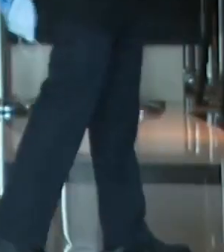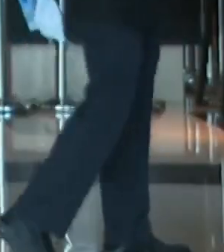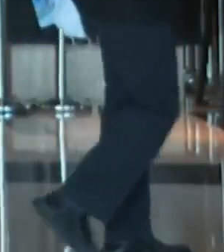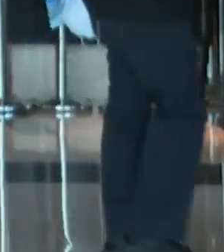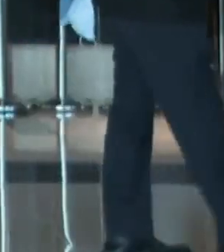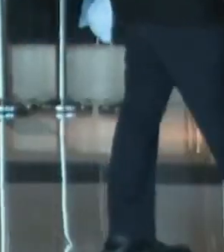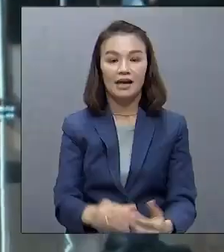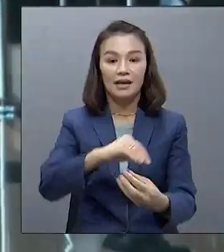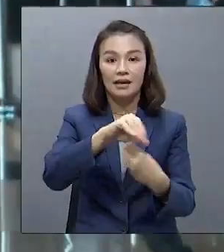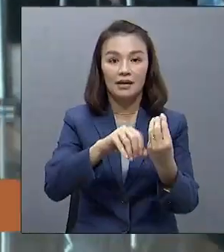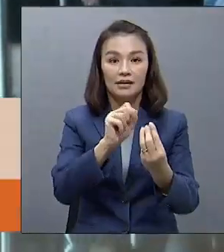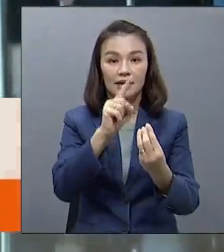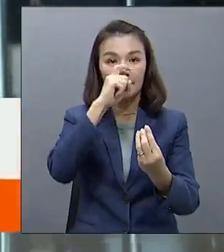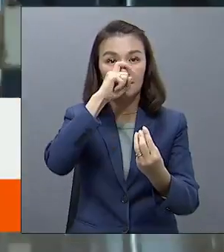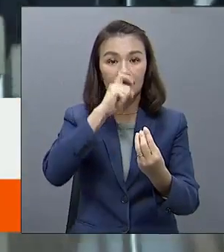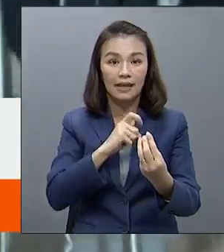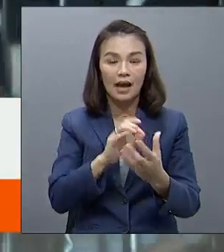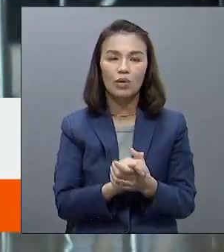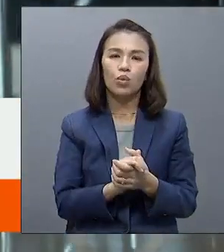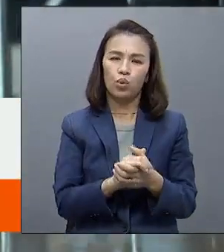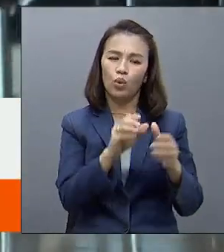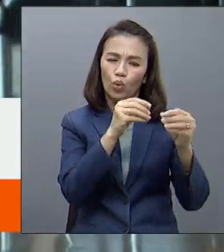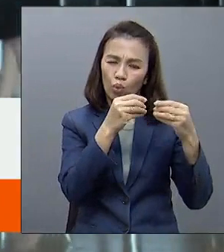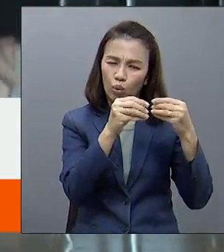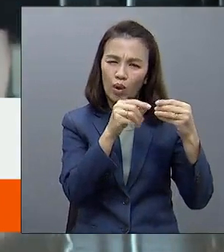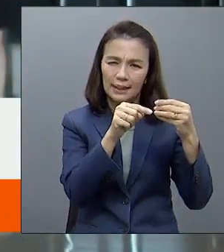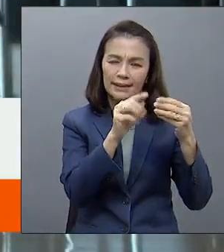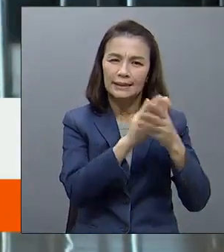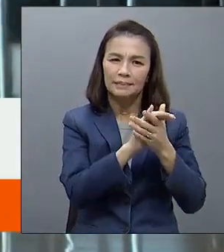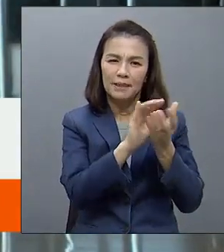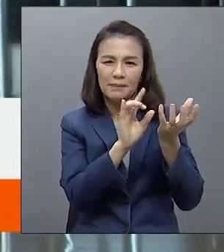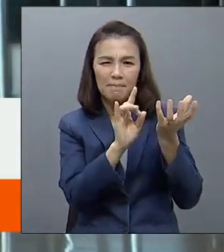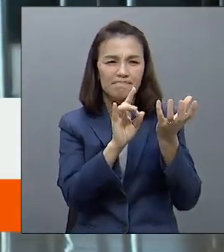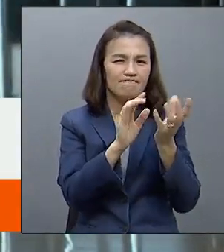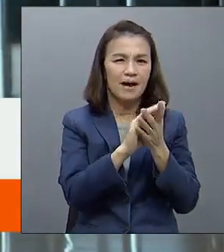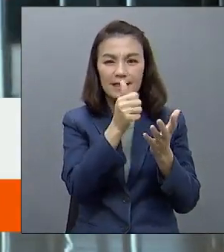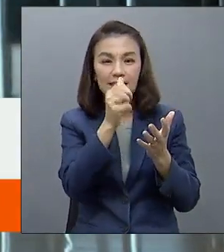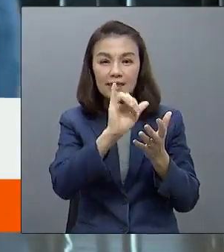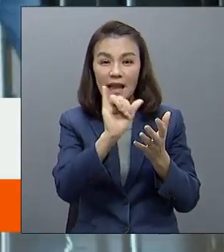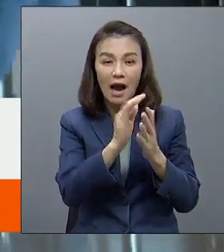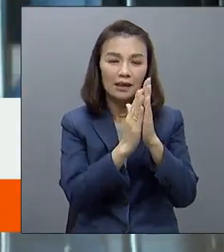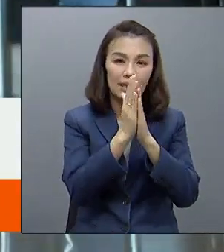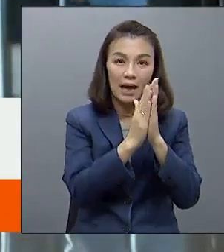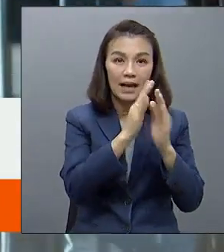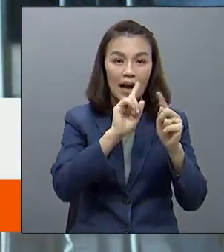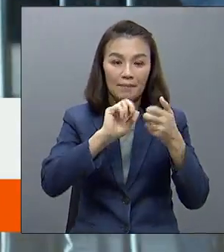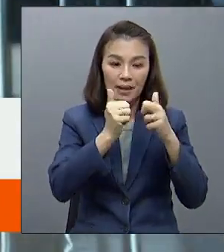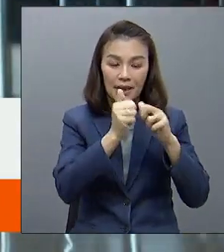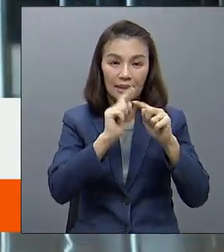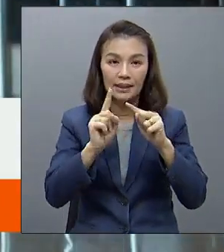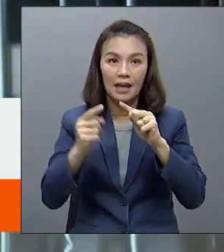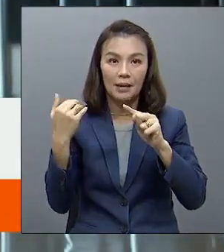เศรษฐกิจไทยนะคะยังคงมีความเปราะบางแล้วก็ความท้าทายค่ะถึงแม้ว่าเราผ่านโควิด 19ไปแล้วแต่เราก็เจอกับปัญหา